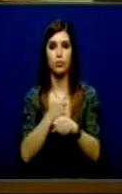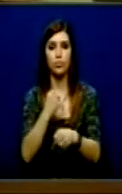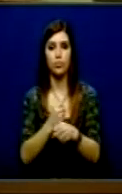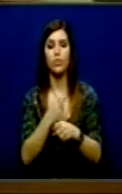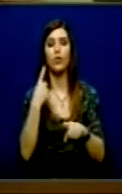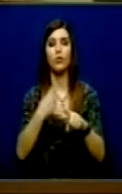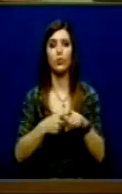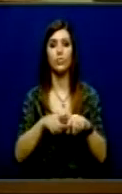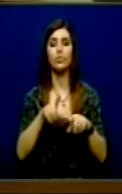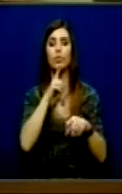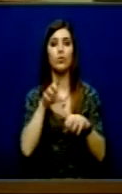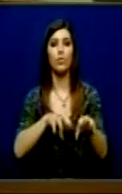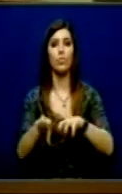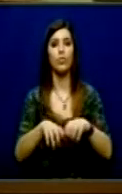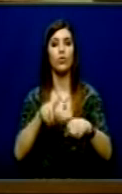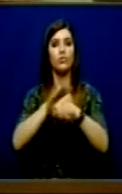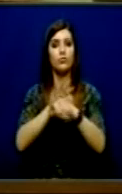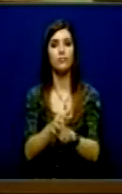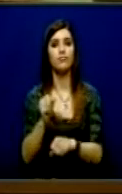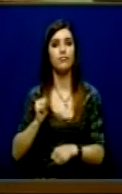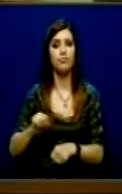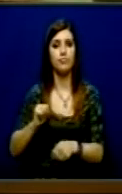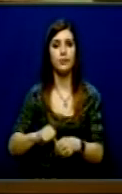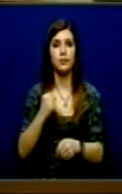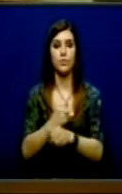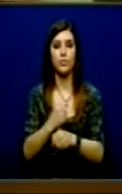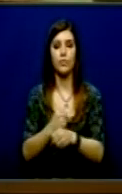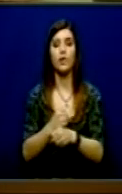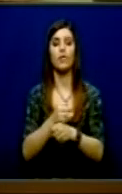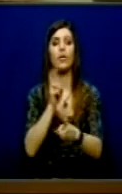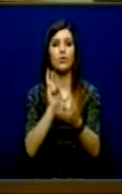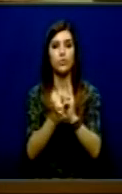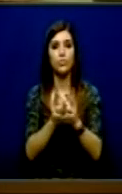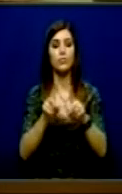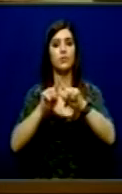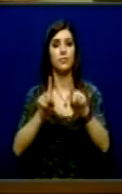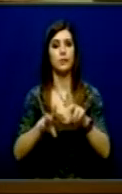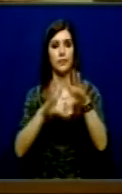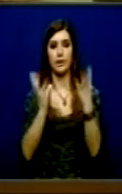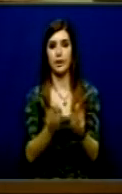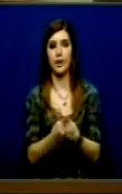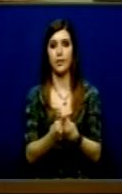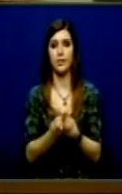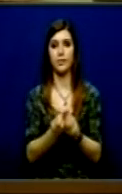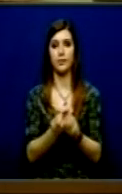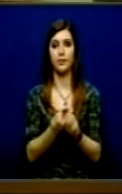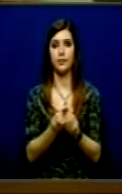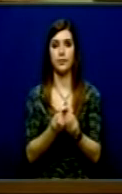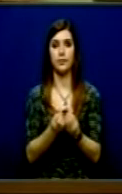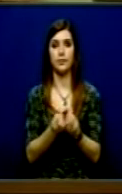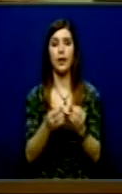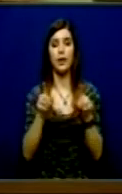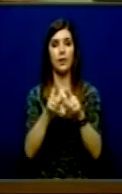ata punëtorë të shtypur që punuan nën masa të dhunshme, edhe me punëtorët e arsimit e kështu me radhë. Dhe mendoj se deklarimi në këtë pikë